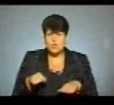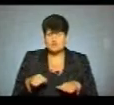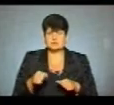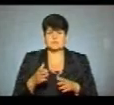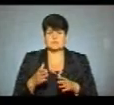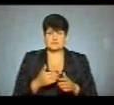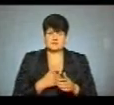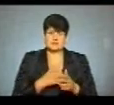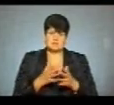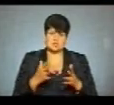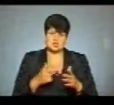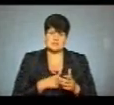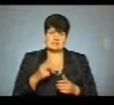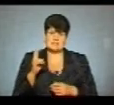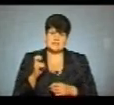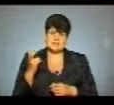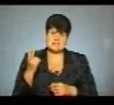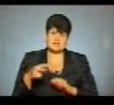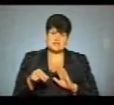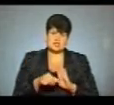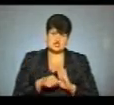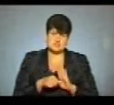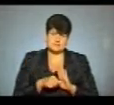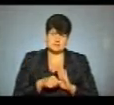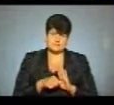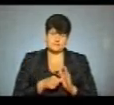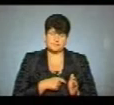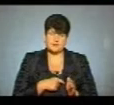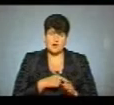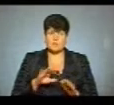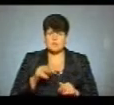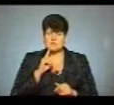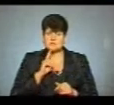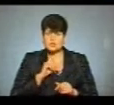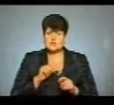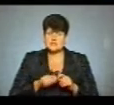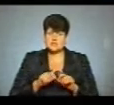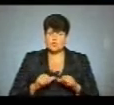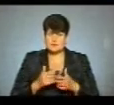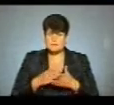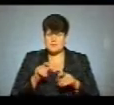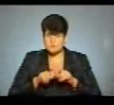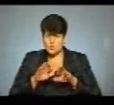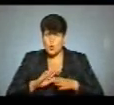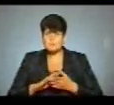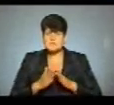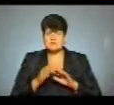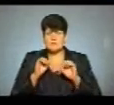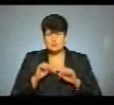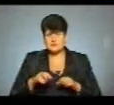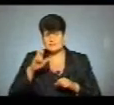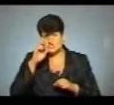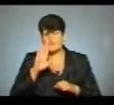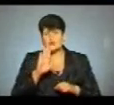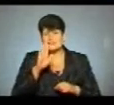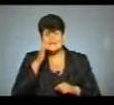Верховної Ради, а це 226 парламентарів. Далі спеціальна тимчасова слідча комісія має дослідити обставини можливої державної